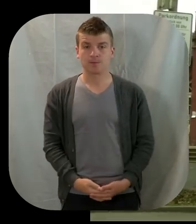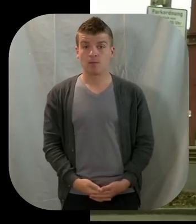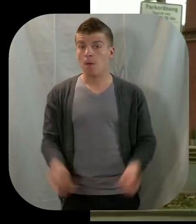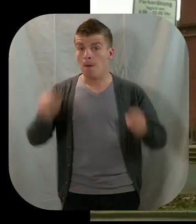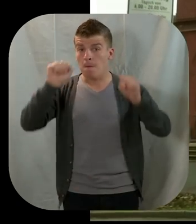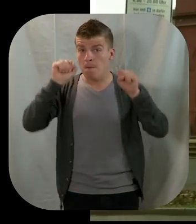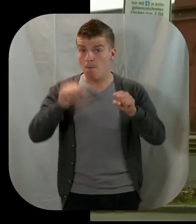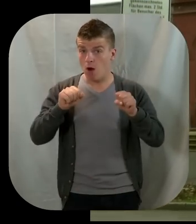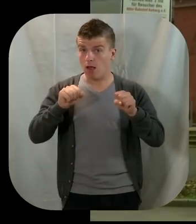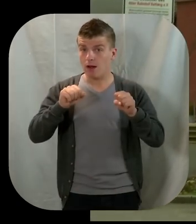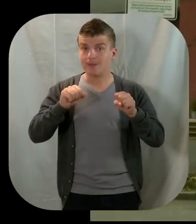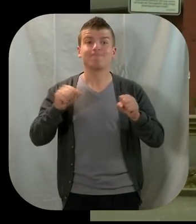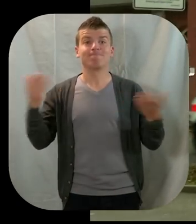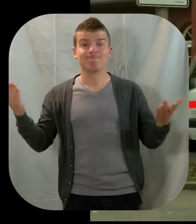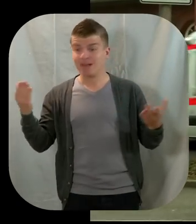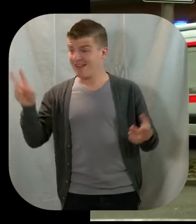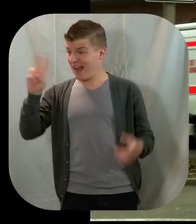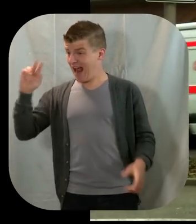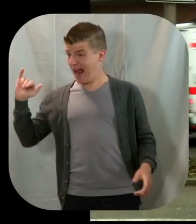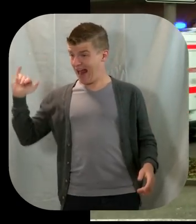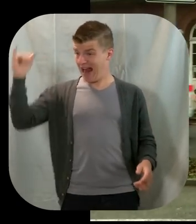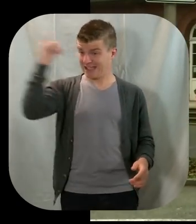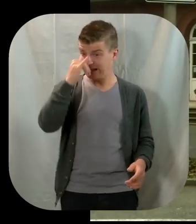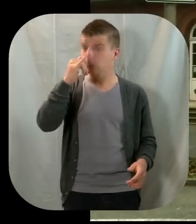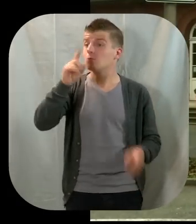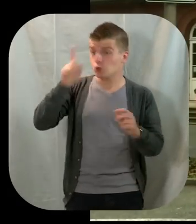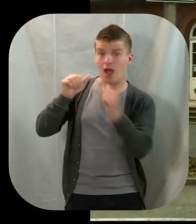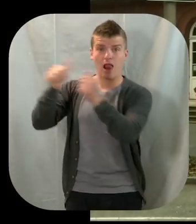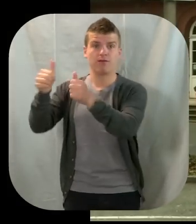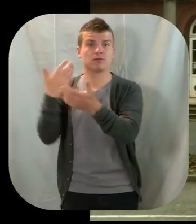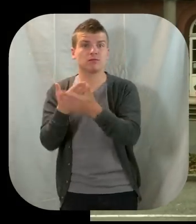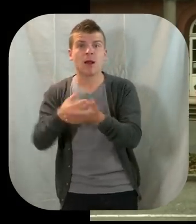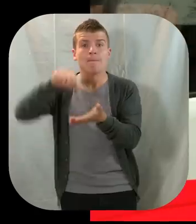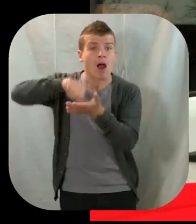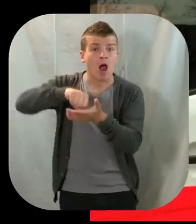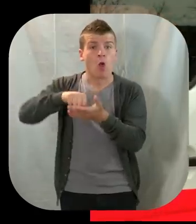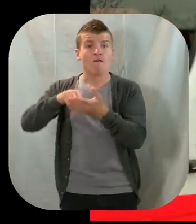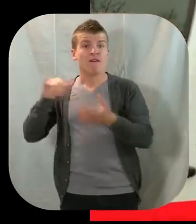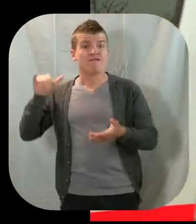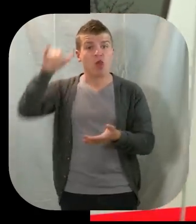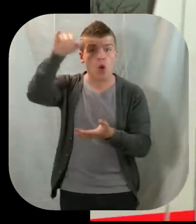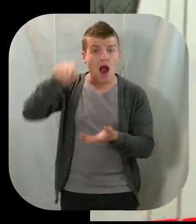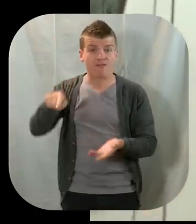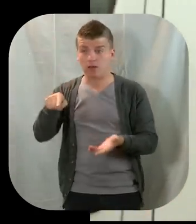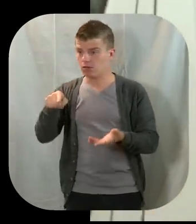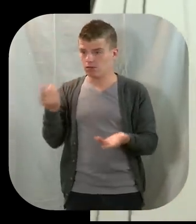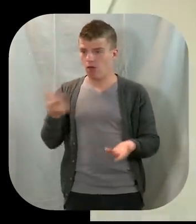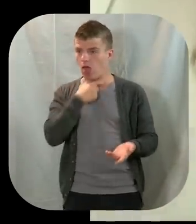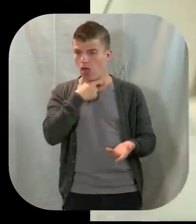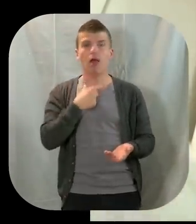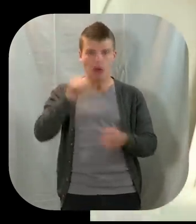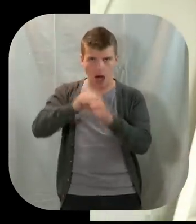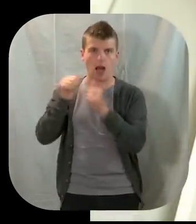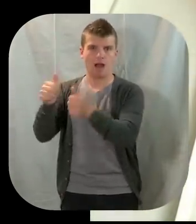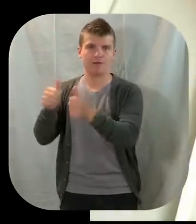Möglicherweise muss auch Reisenden geholfen werden, die an Bahnhöfen und Flughäfen gestrandet sind. Da helfen zum Beispiel